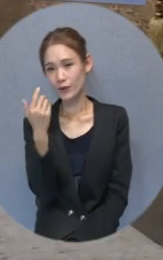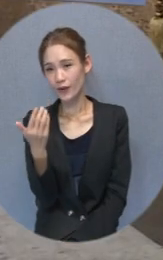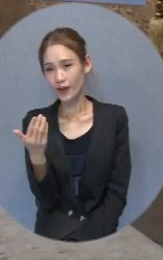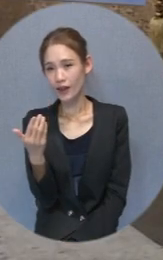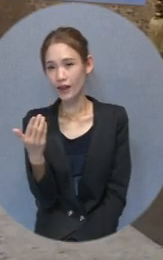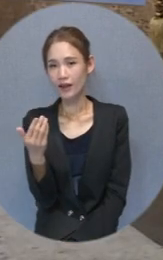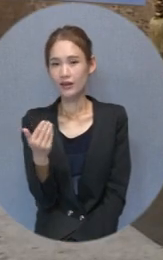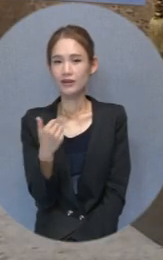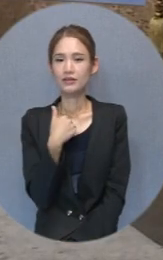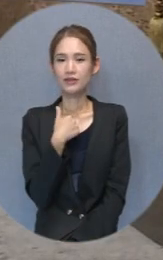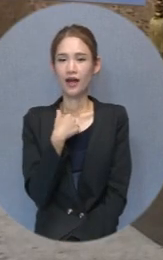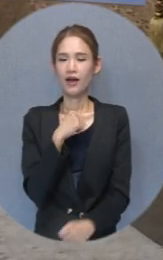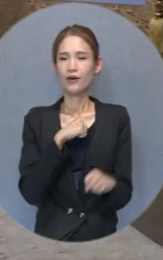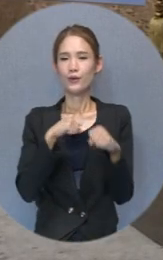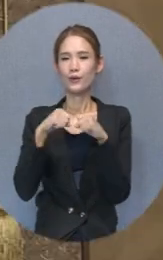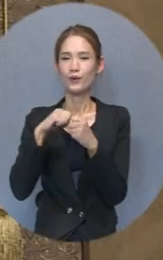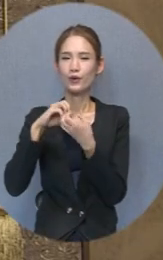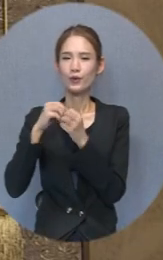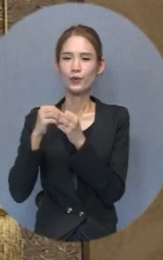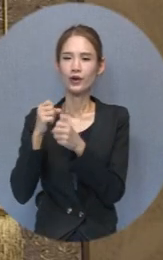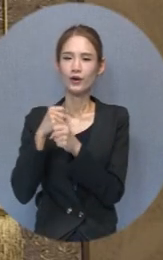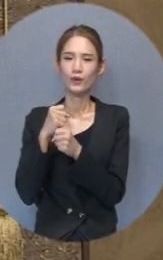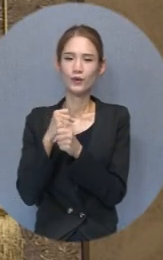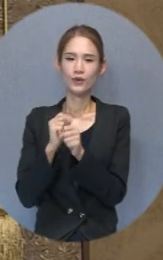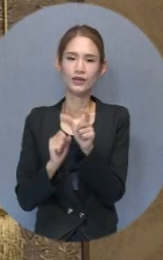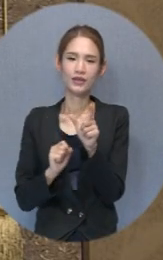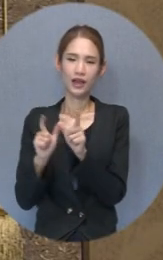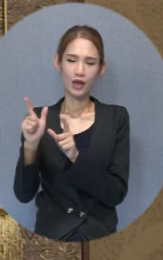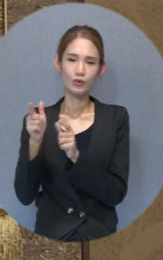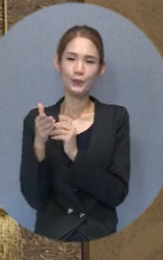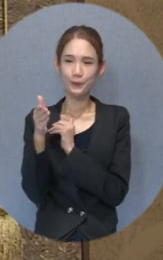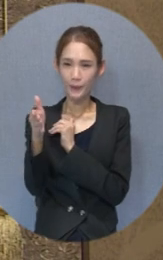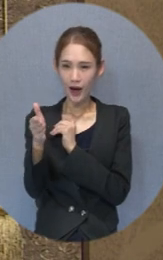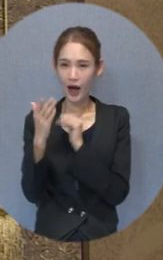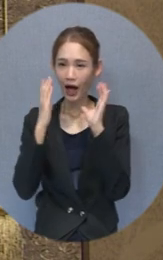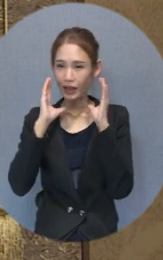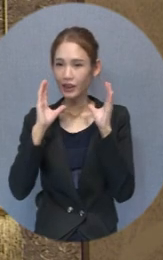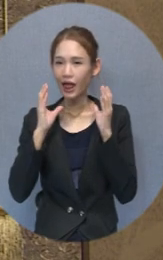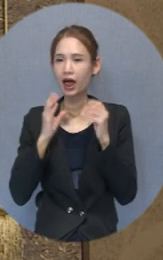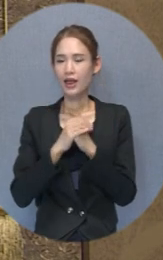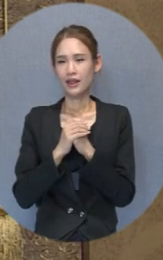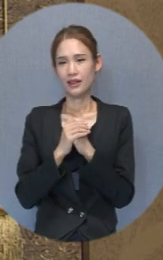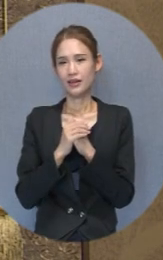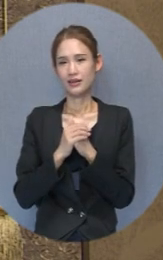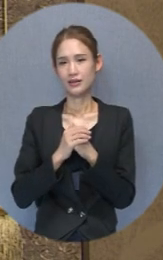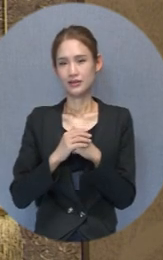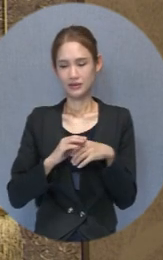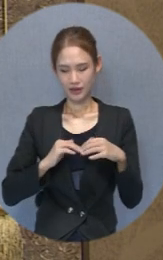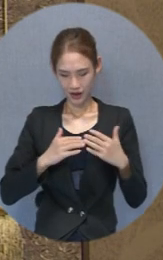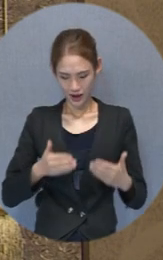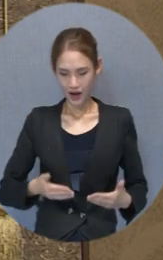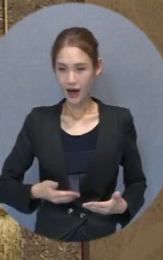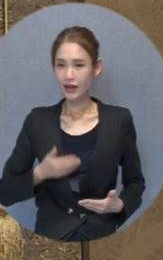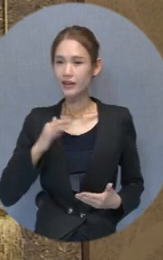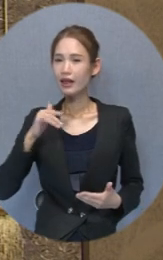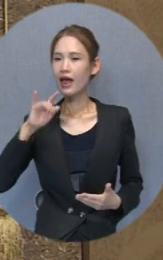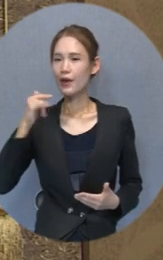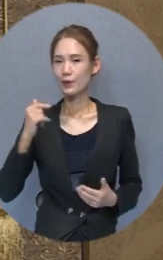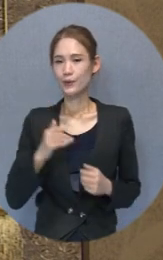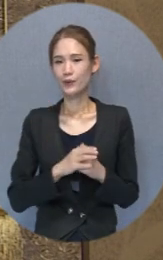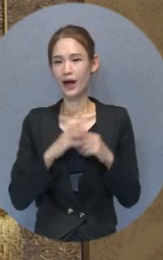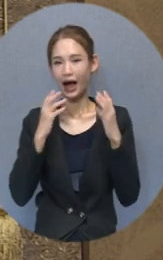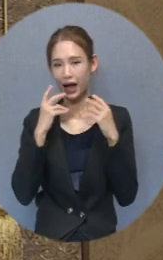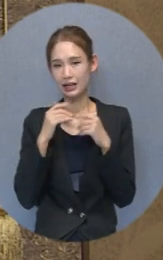제가 이제 공예 활동을 네. 주로 했던 부분이 태교 쪽이었어요. 네, 태교 쪽에 이제 아기